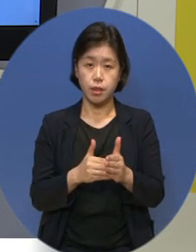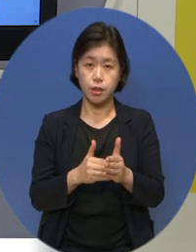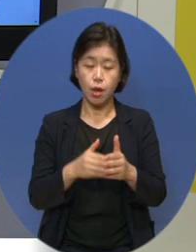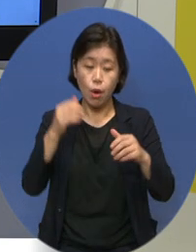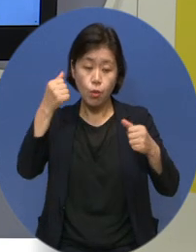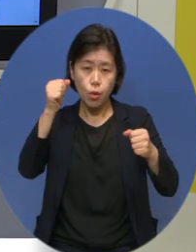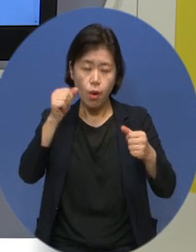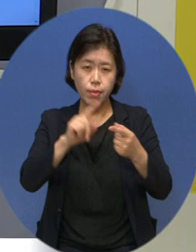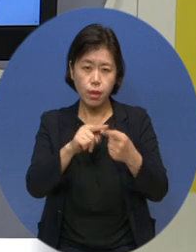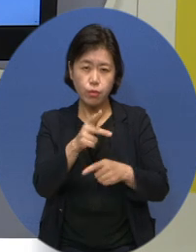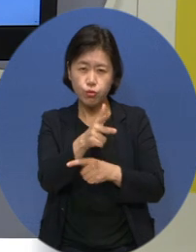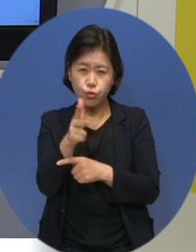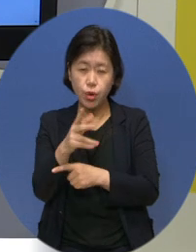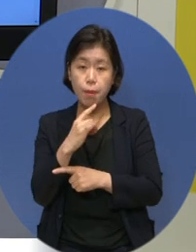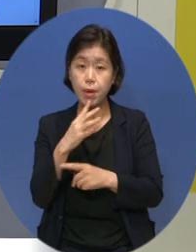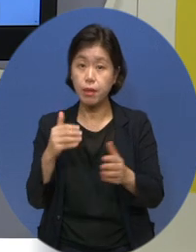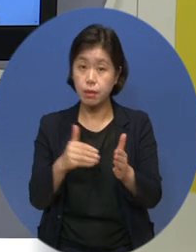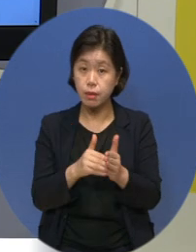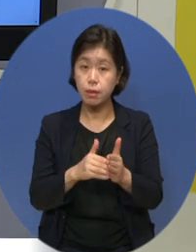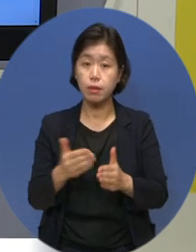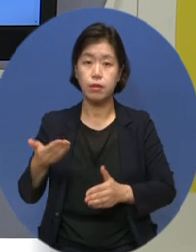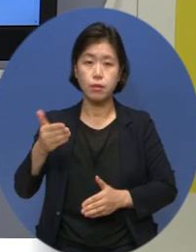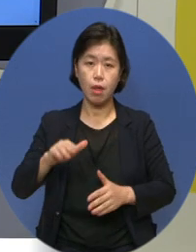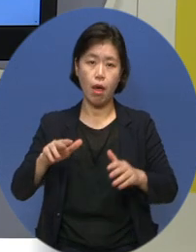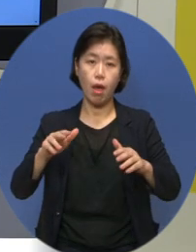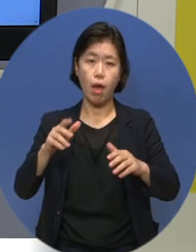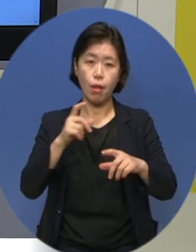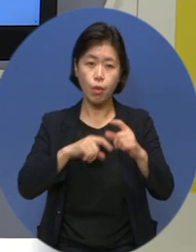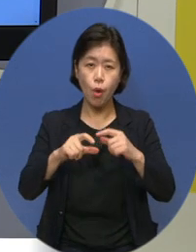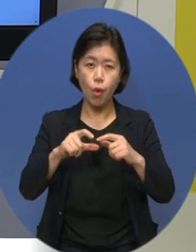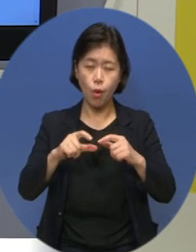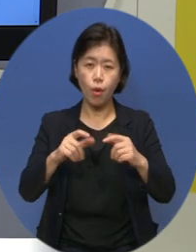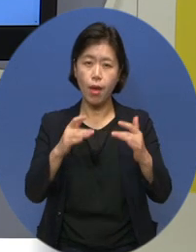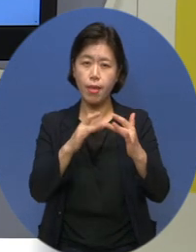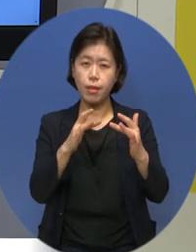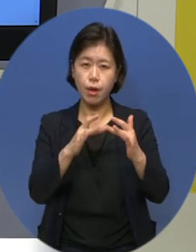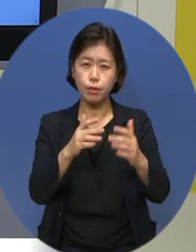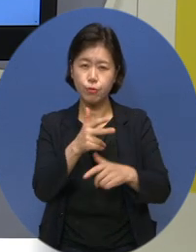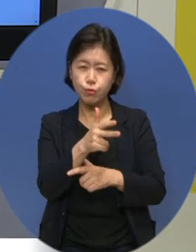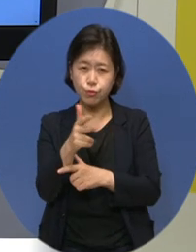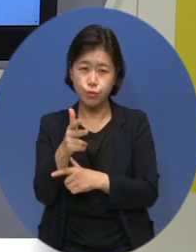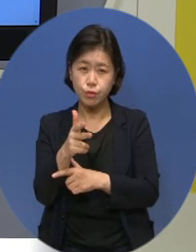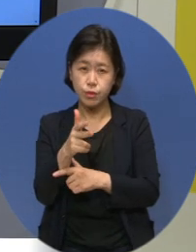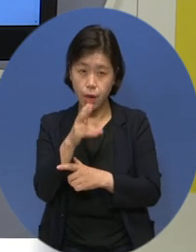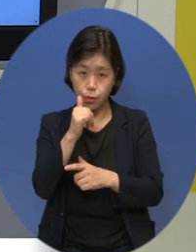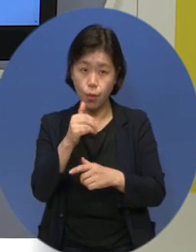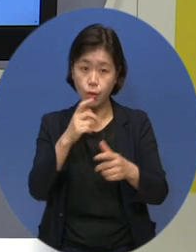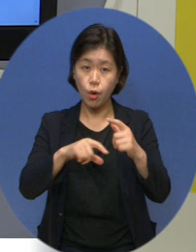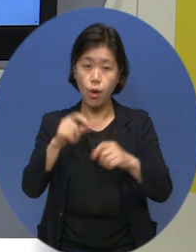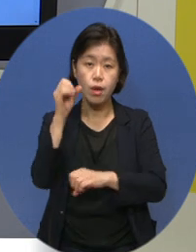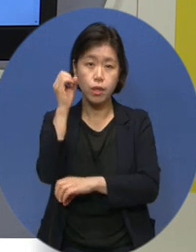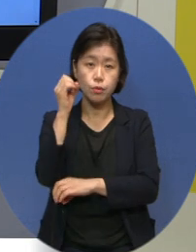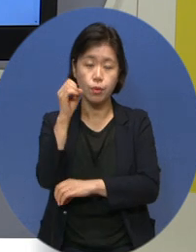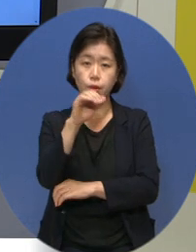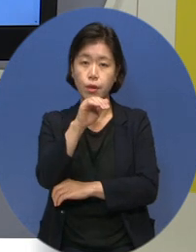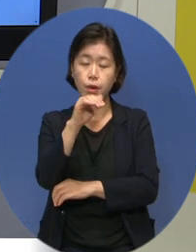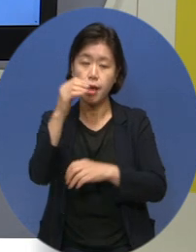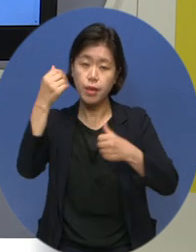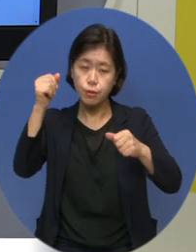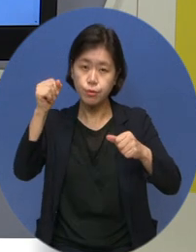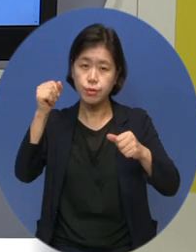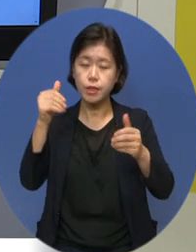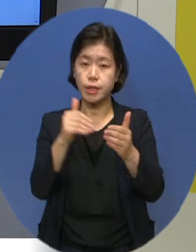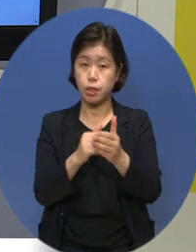온라인 예술 활동 지원 범위를 기초 예술 전 분야로 확장 합니다 아울러 기존 현장